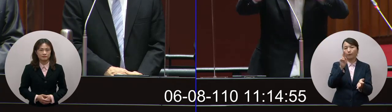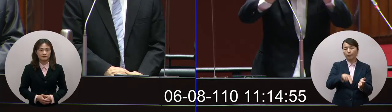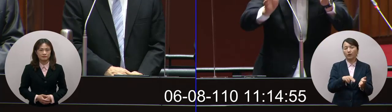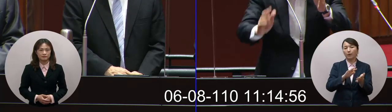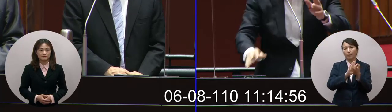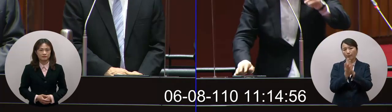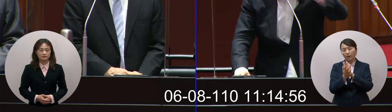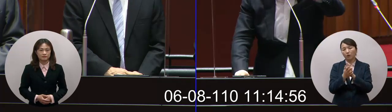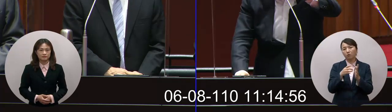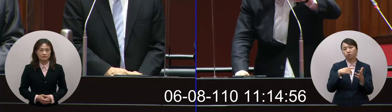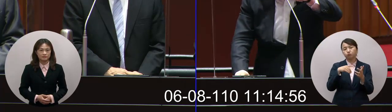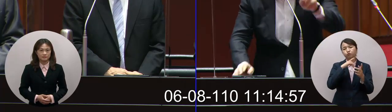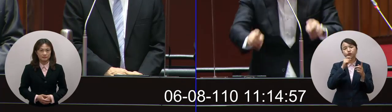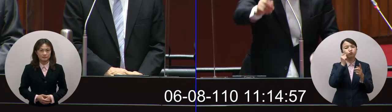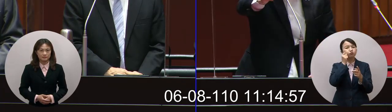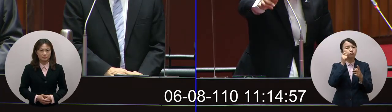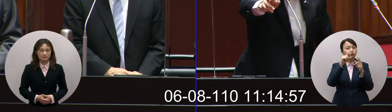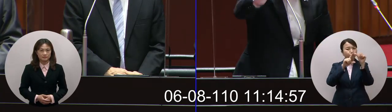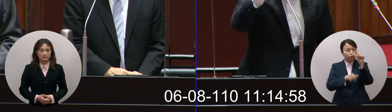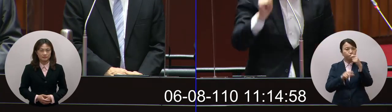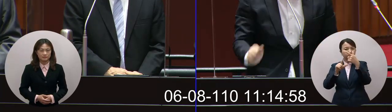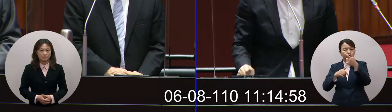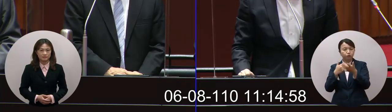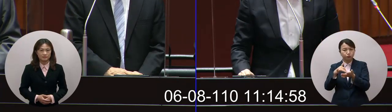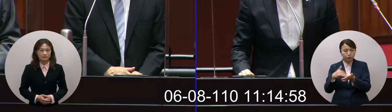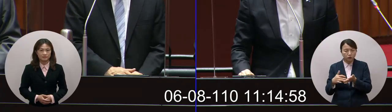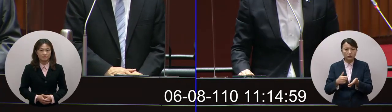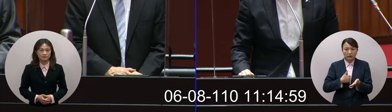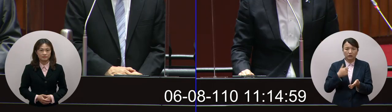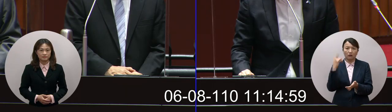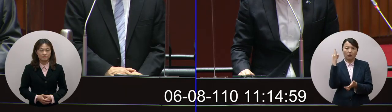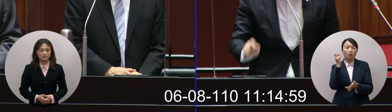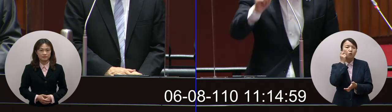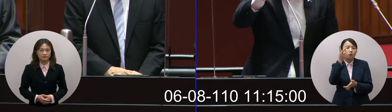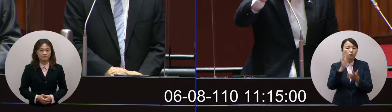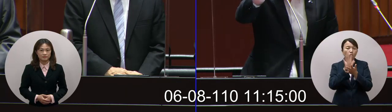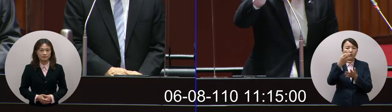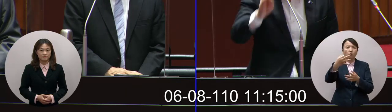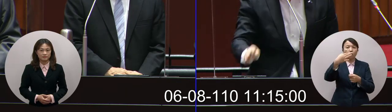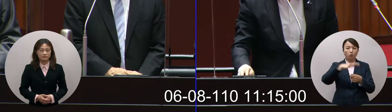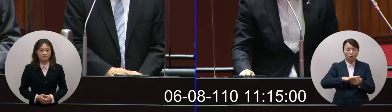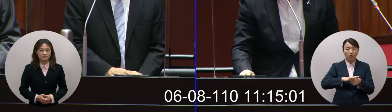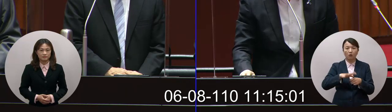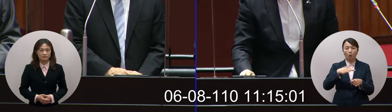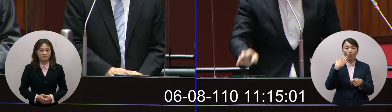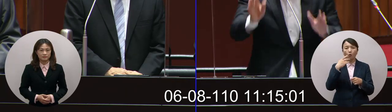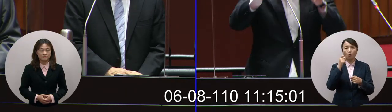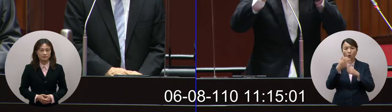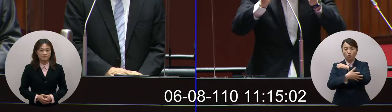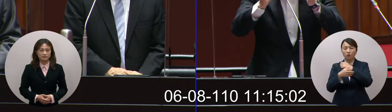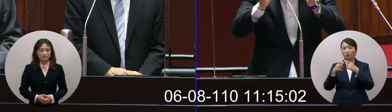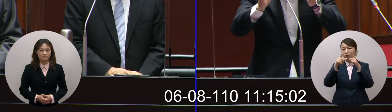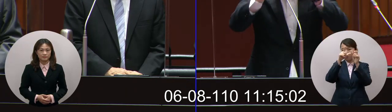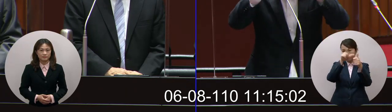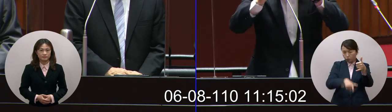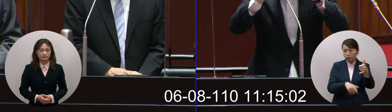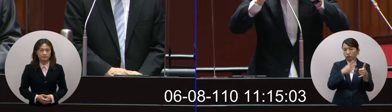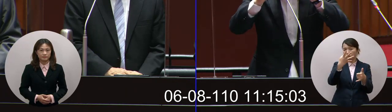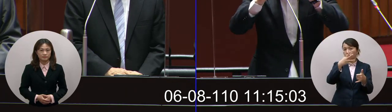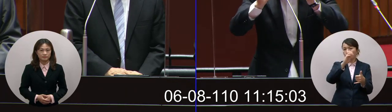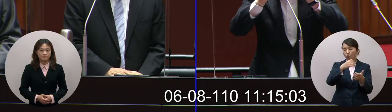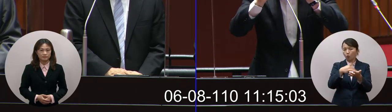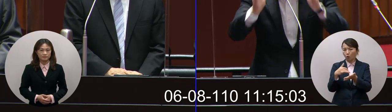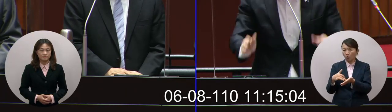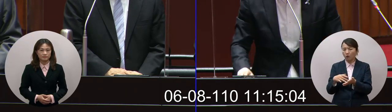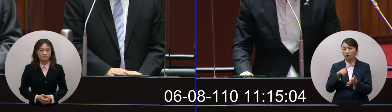果呢，一来一回，他搞不好两个月之后才拿到政府的纾困金。那40000以员工一人的40000来算，可是呢，他怎